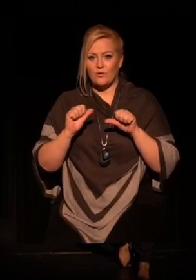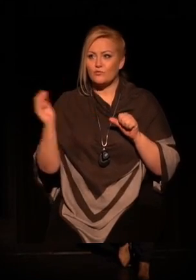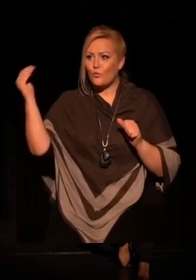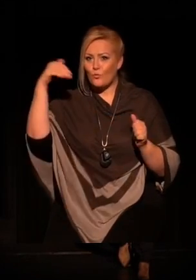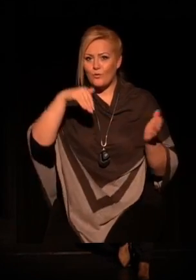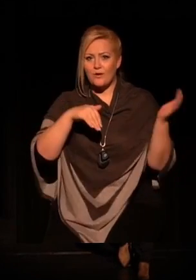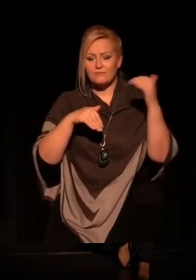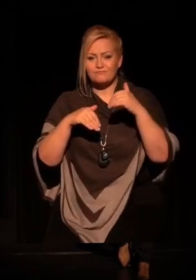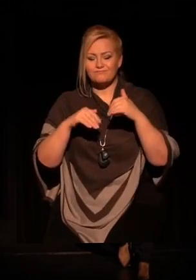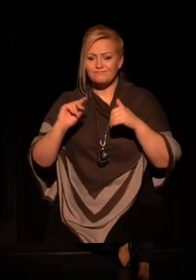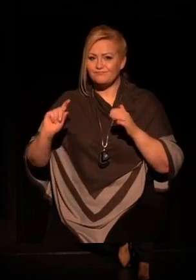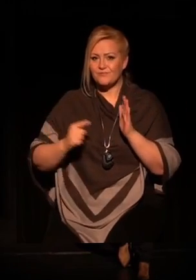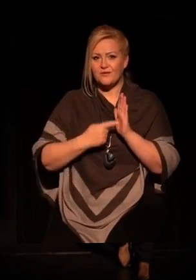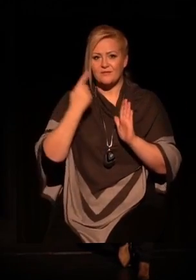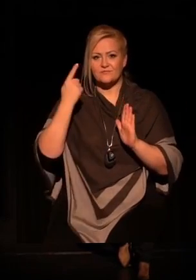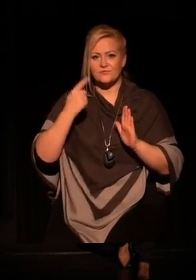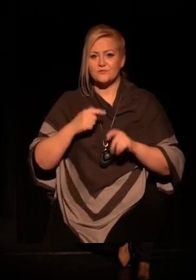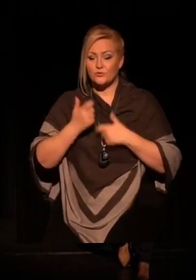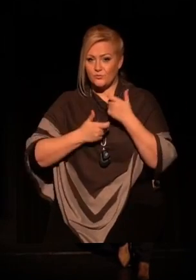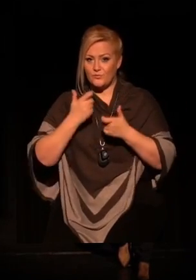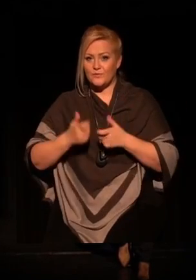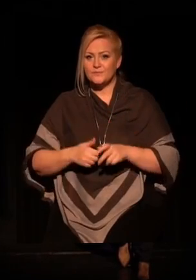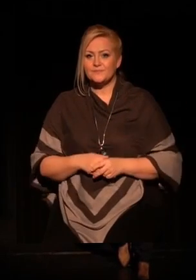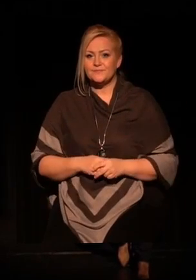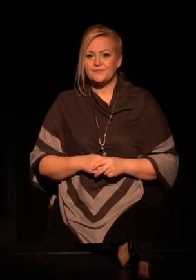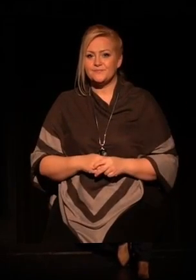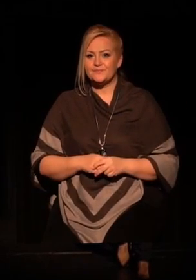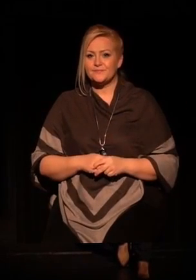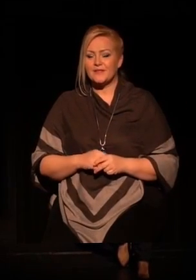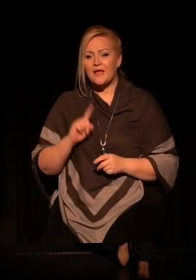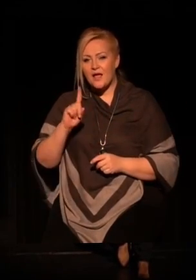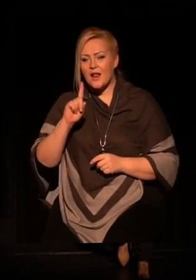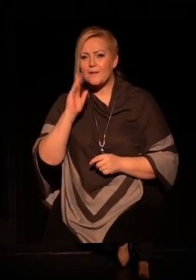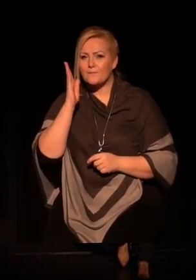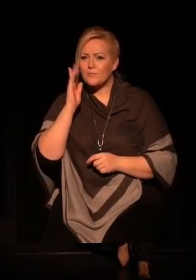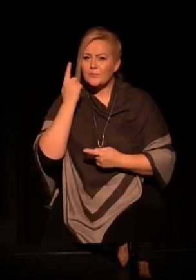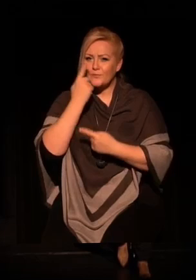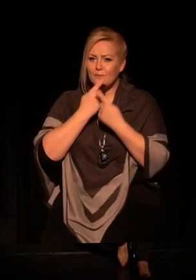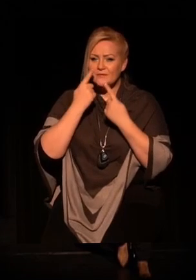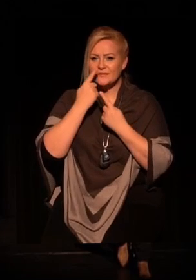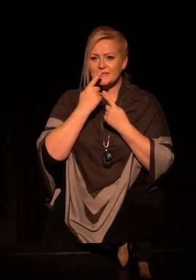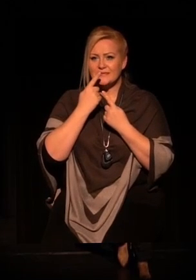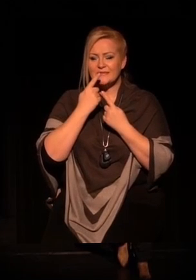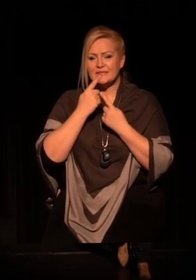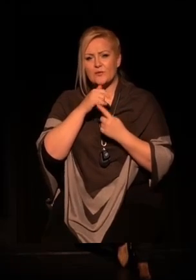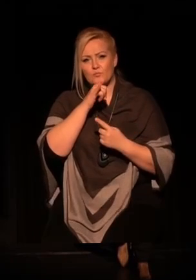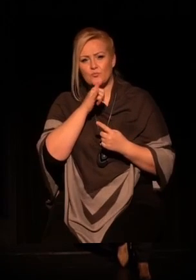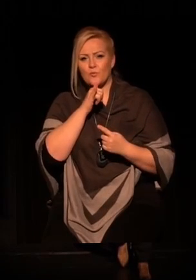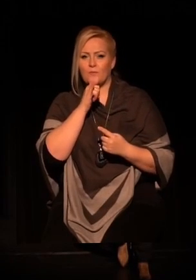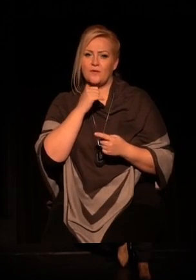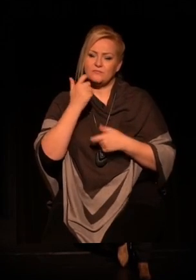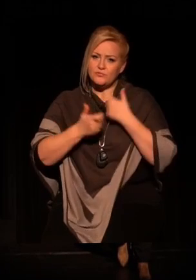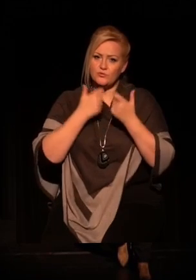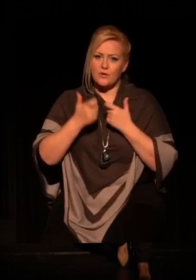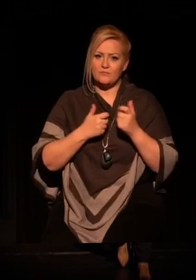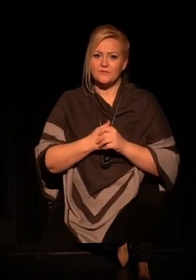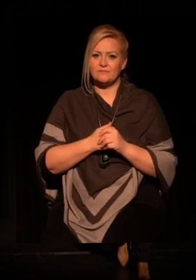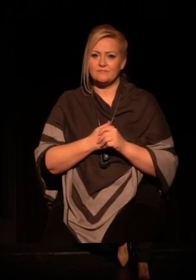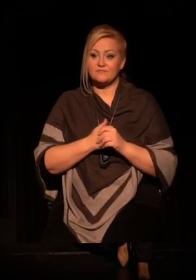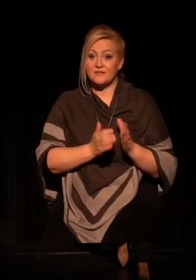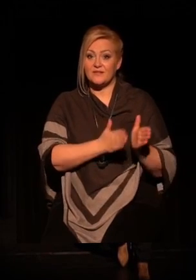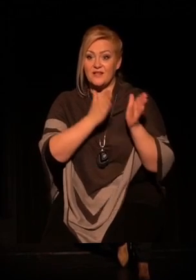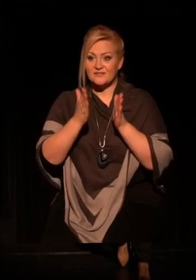stwierdziłem, kurczę, może by jednak spróbować? No i przyszły tak naprawdę kolejne szczyty, kolejne